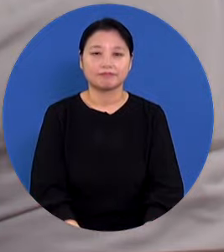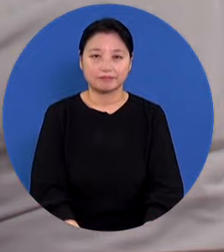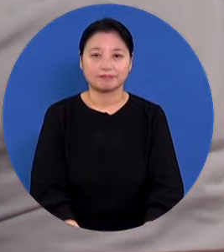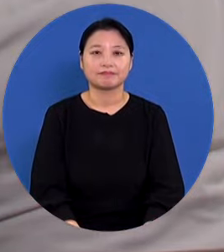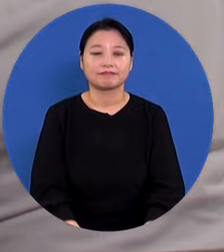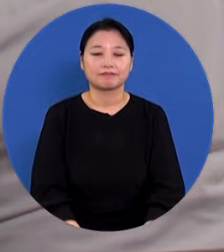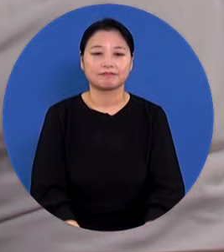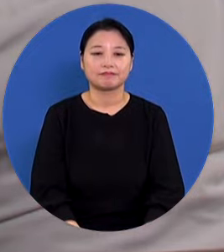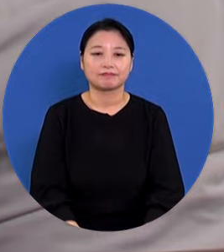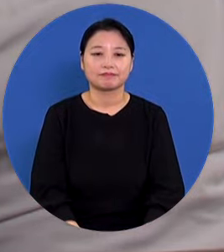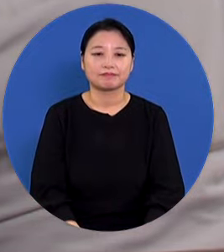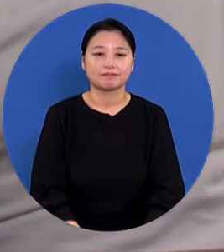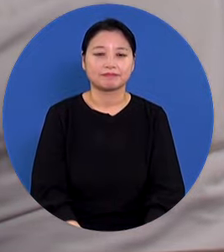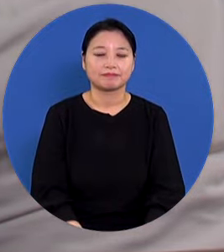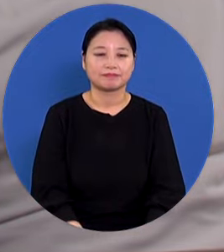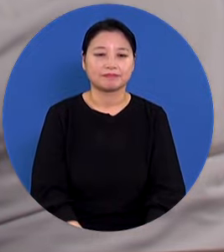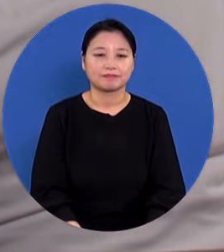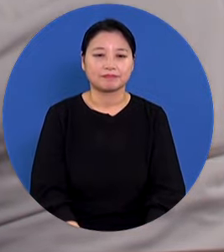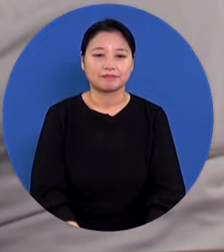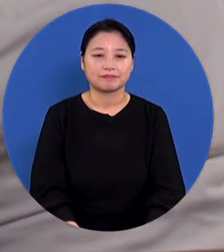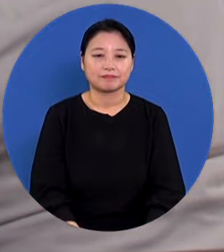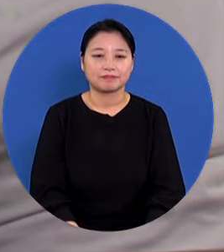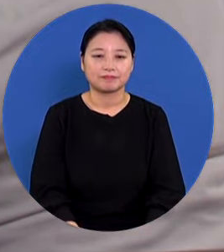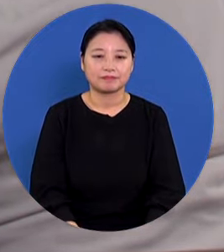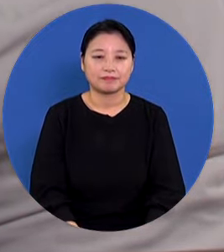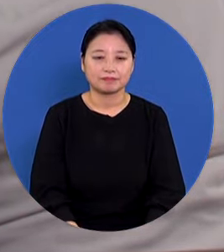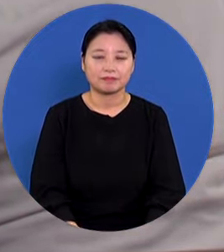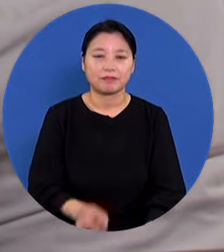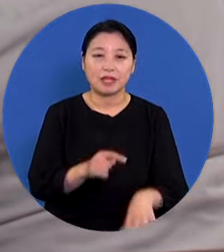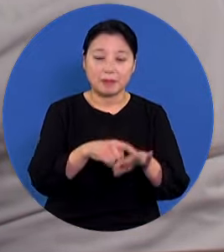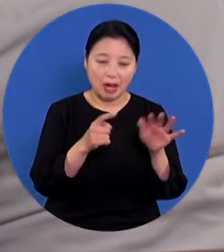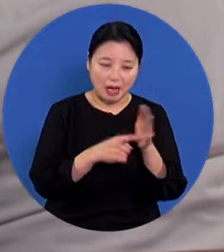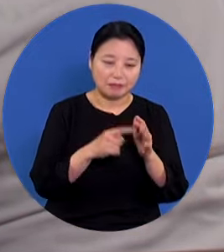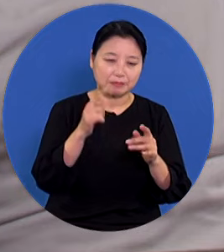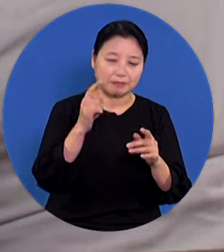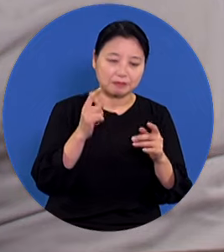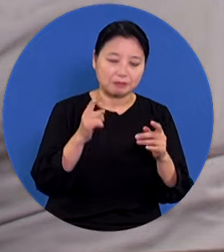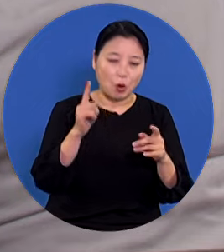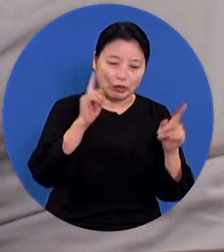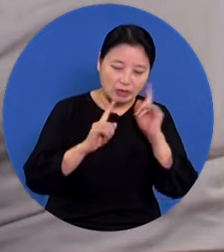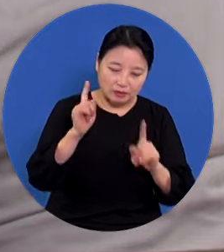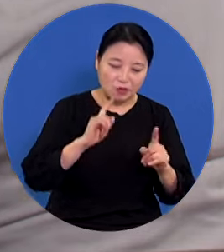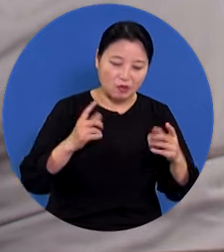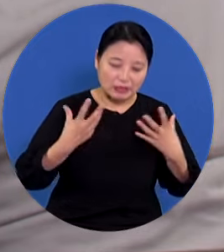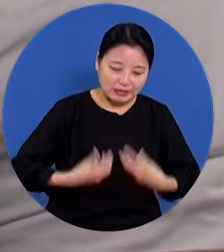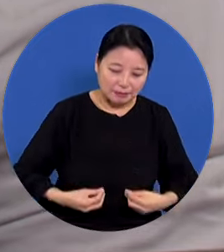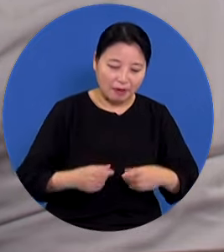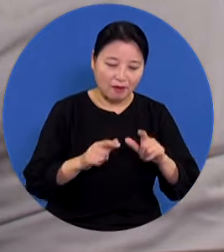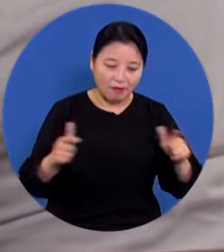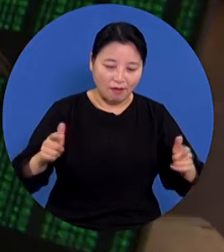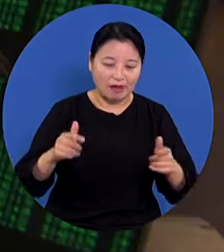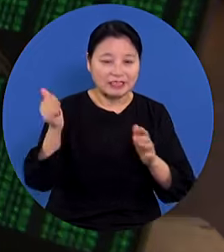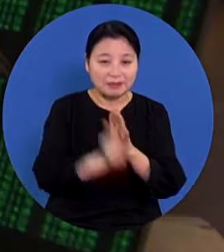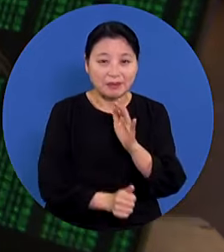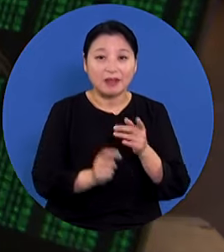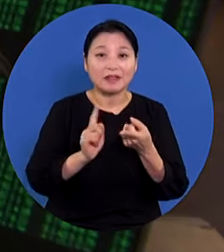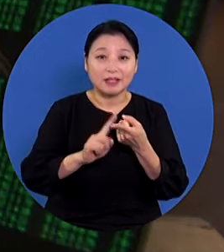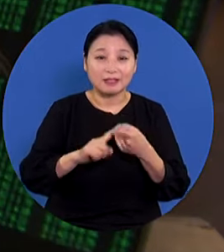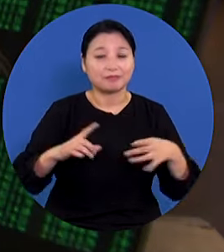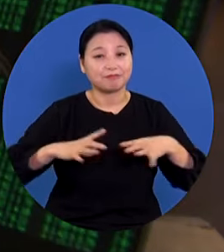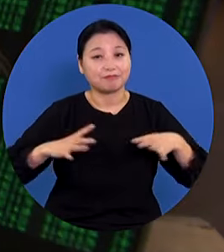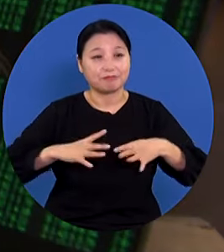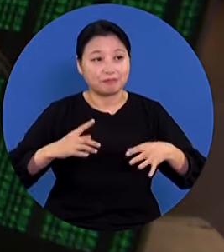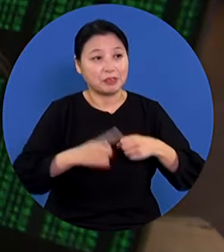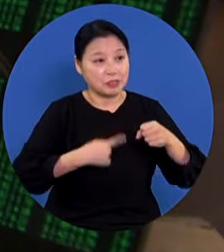자, 그럼 이제 그런 그 망원과제 자랑대회 사진전 이런 건 1년에 한 번씩 하는 거고 아까 처음에 연중